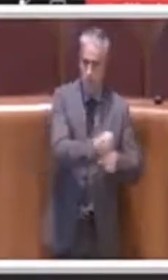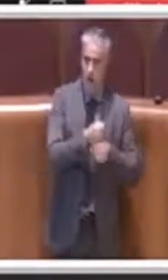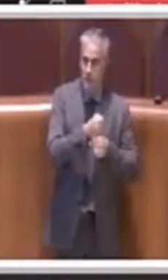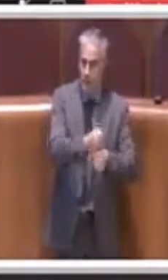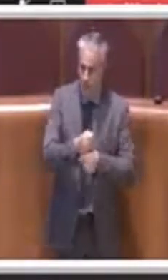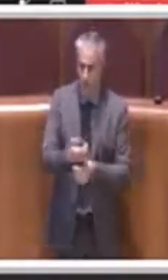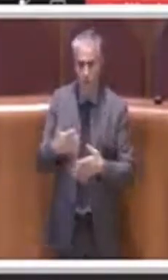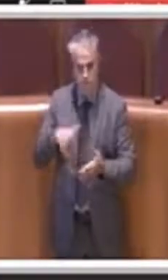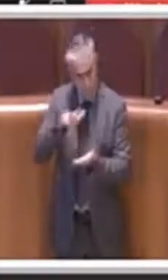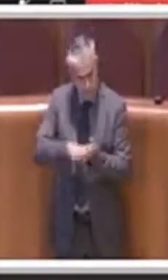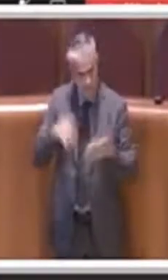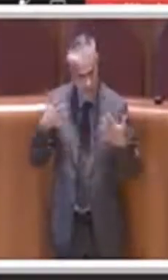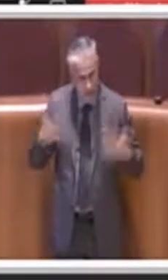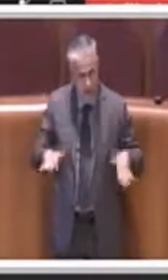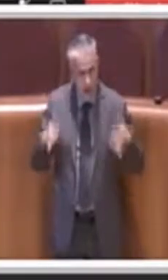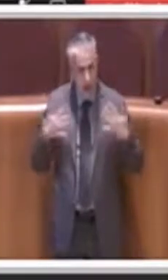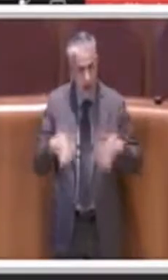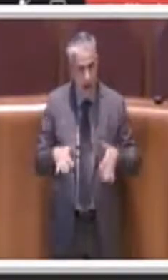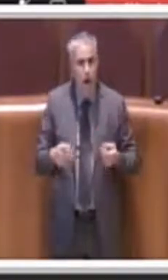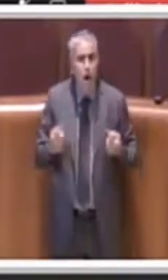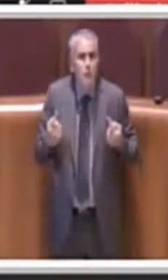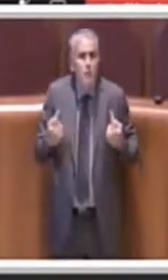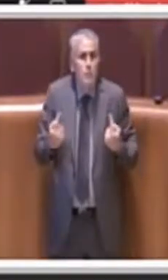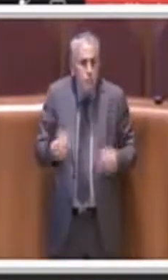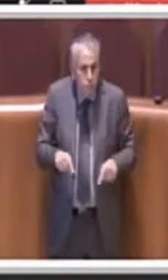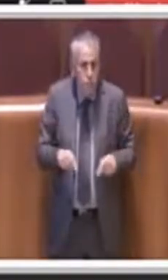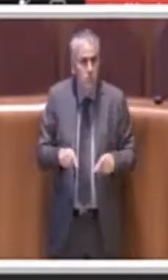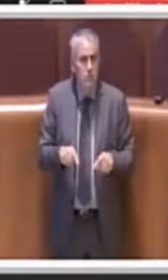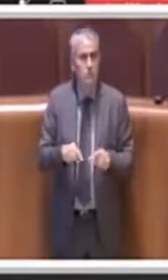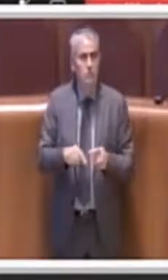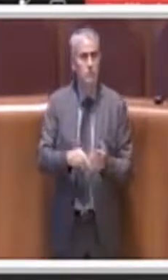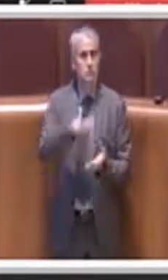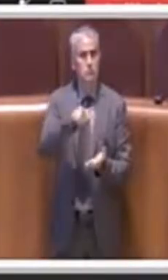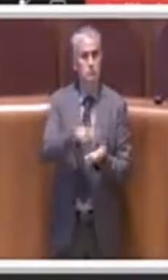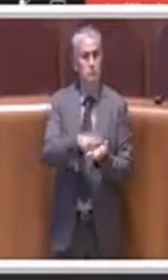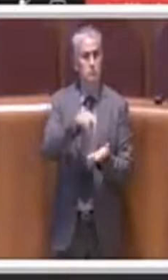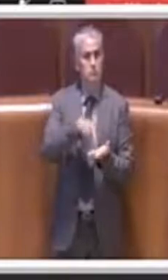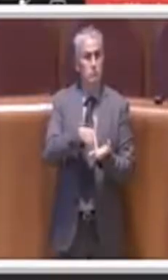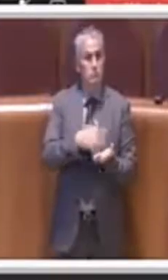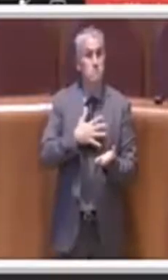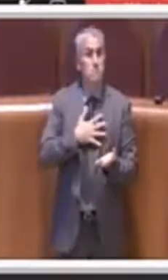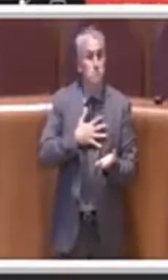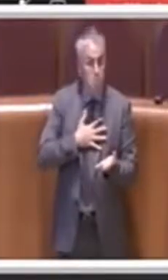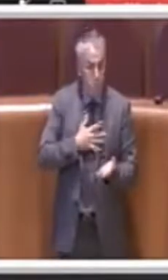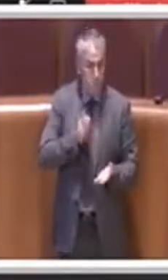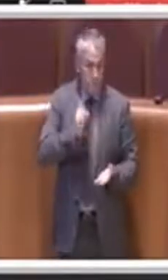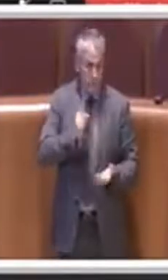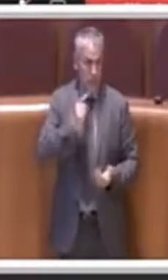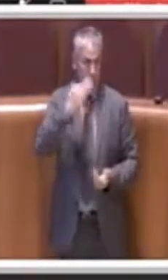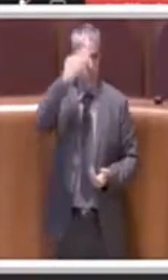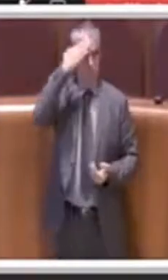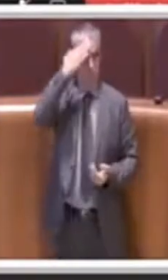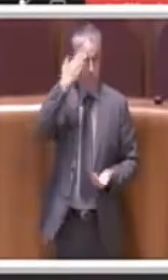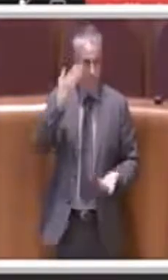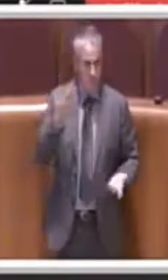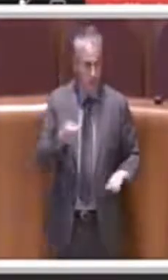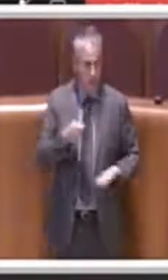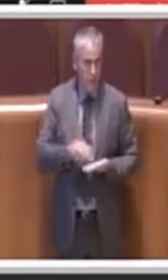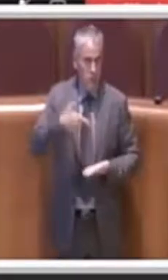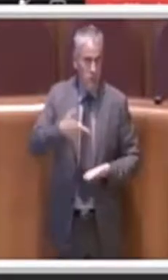resto, quindi è quell'operazione, un'operazione anche quella che secondo me va riconosciuta dal punto di vista anche